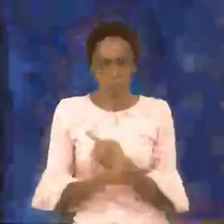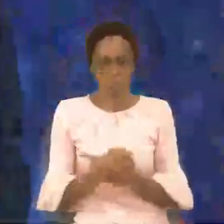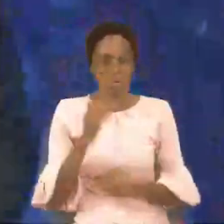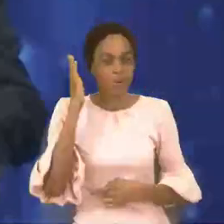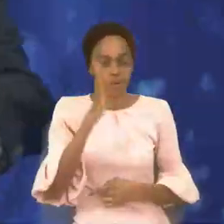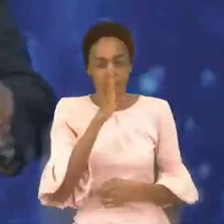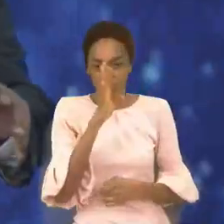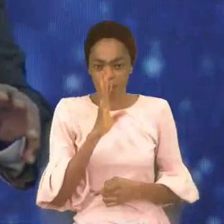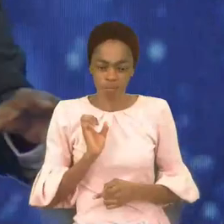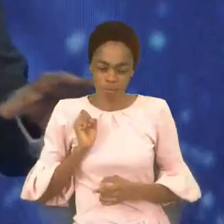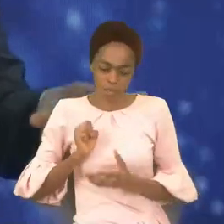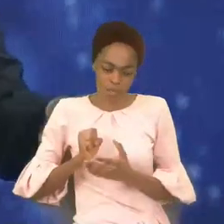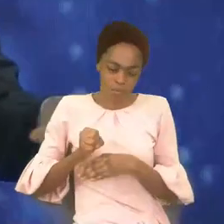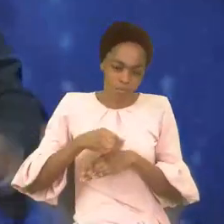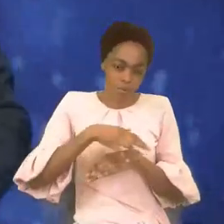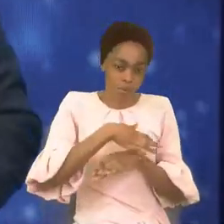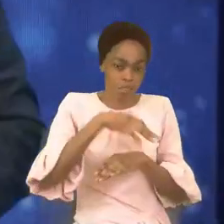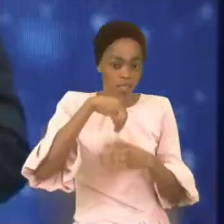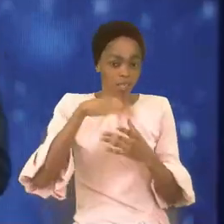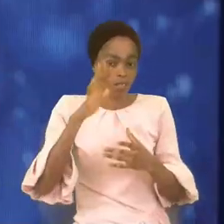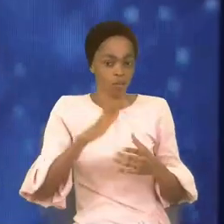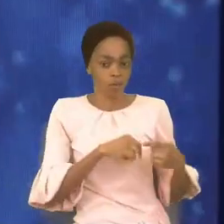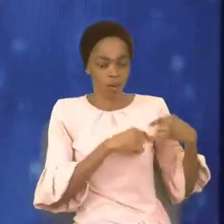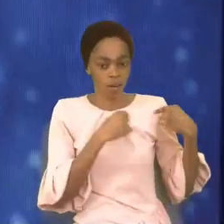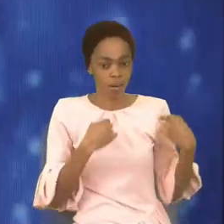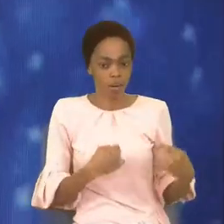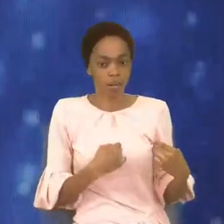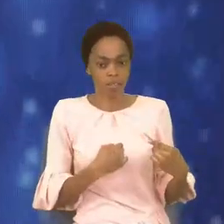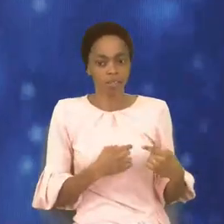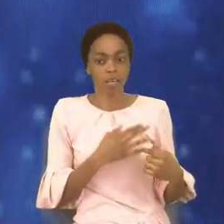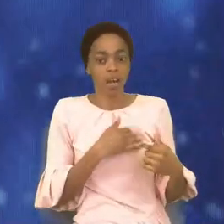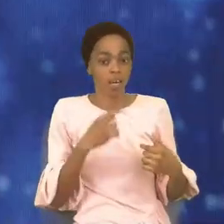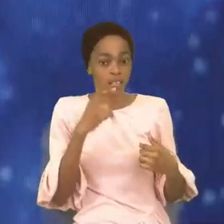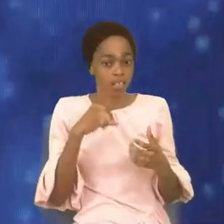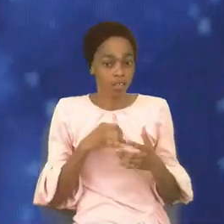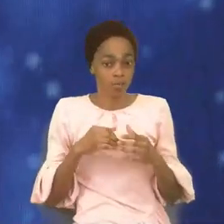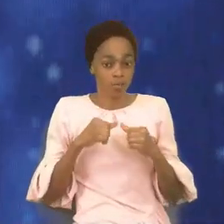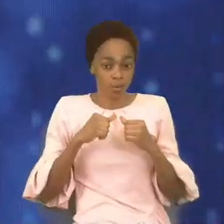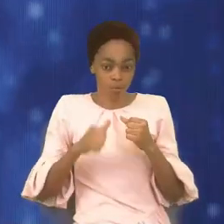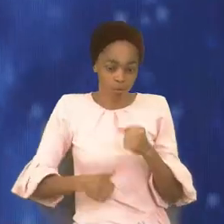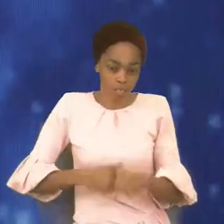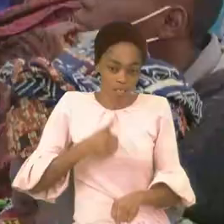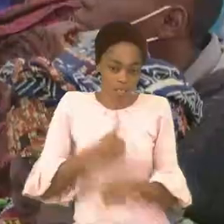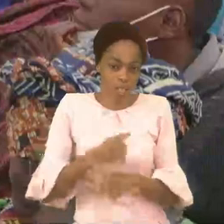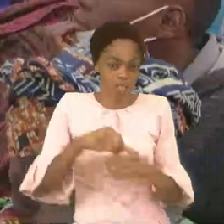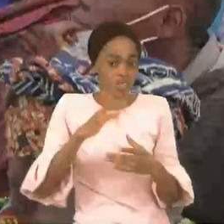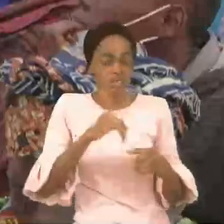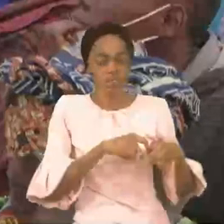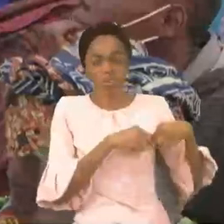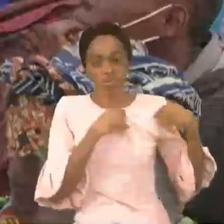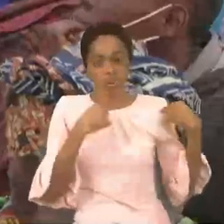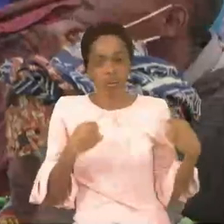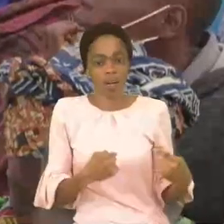que cela soit gravé dans ton cœur. Et la transformation qu'on devient avoir, le triomphe qu'on devient